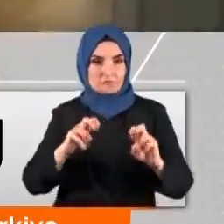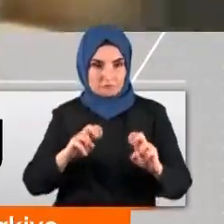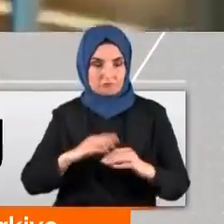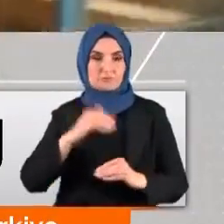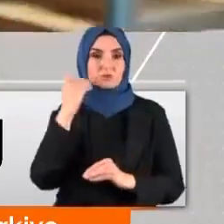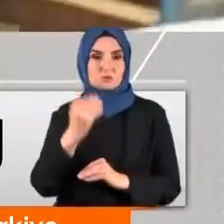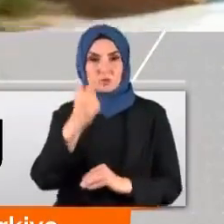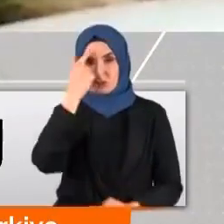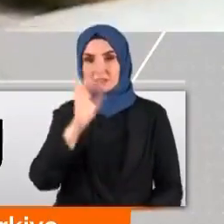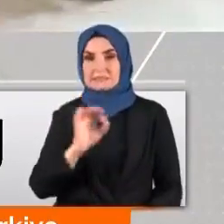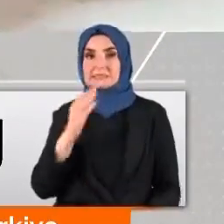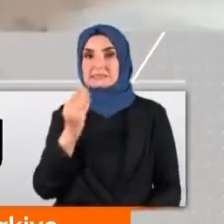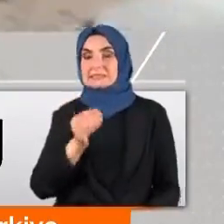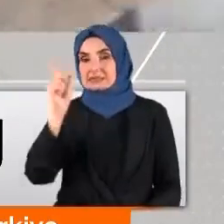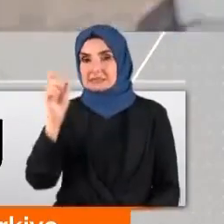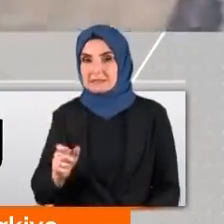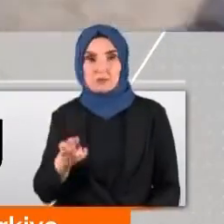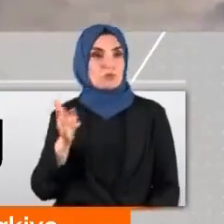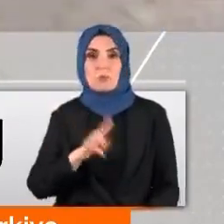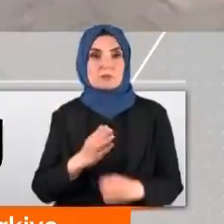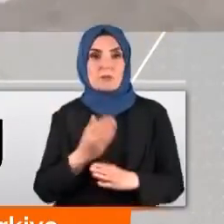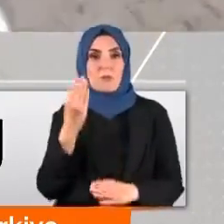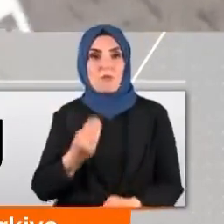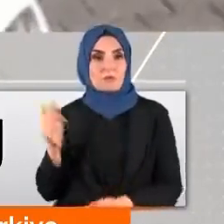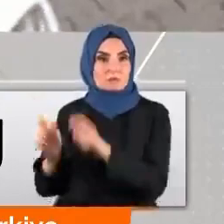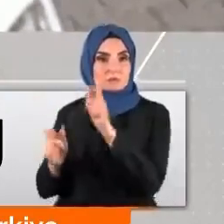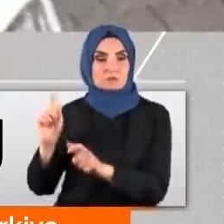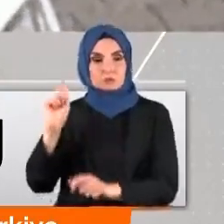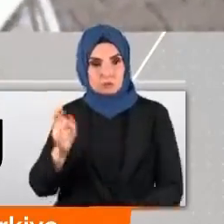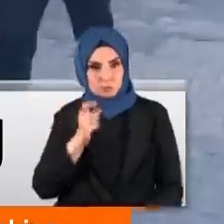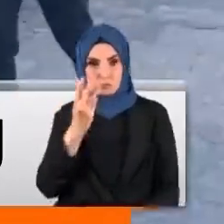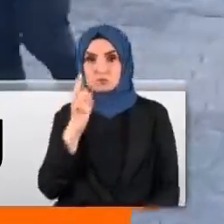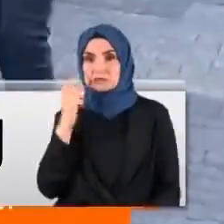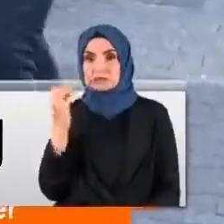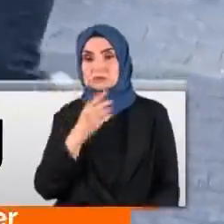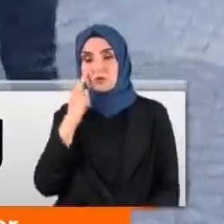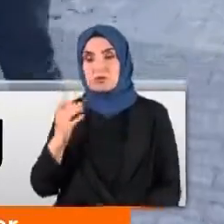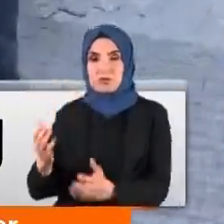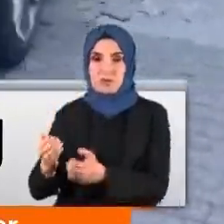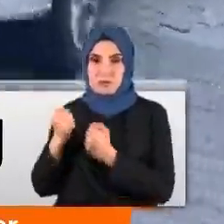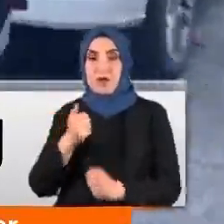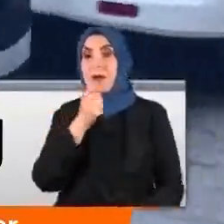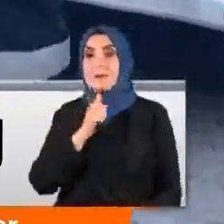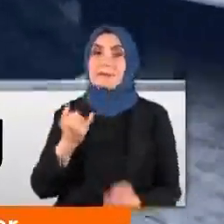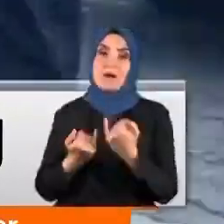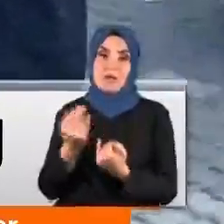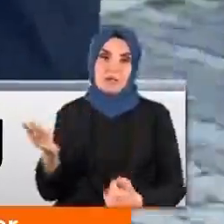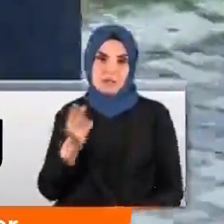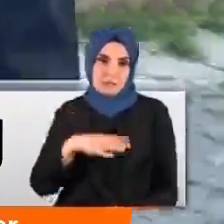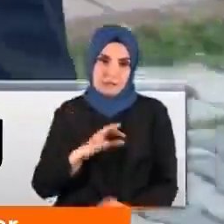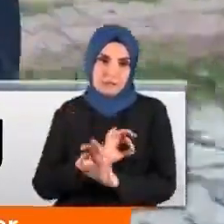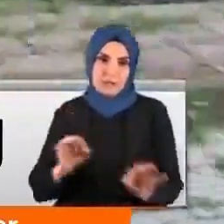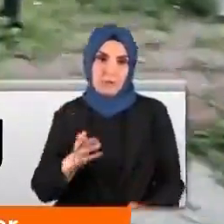genci ölüme götüren kişileri tespit etti. Çok geçmeden 3 kişi gözaltına alındı. Abi kardeş kasten adam öldürmekten